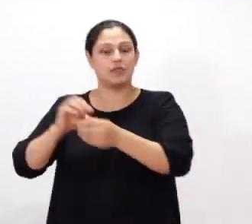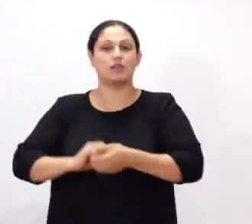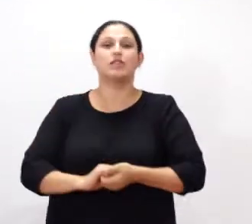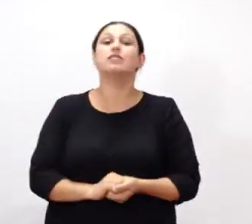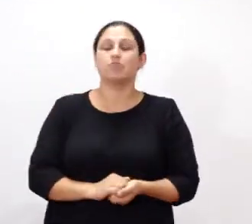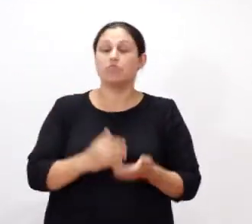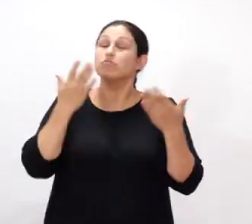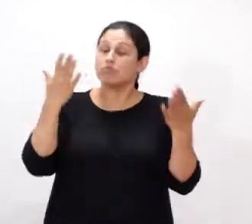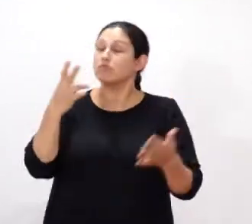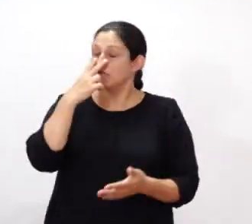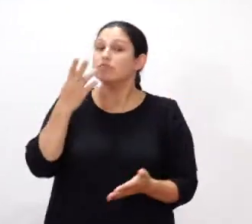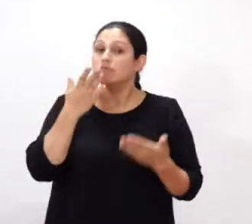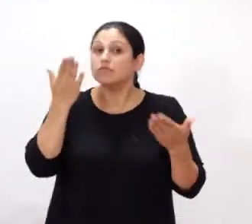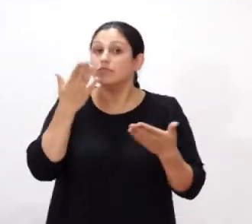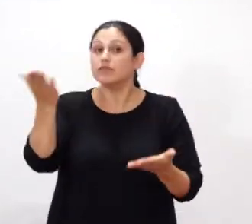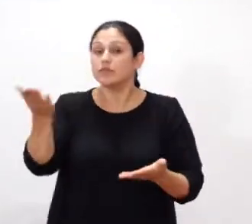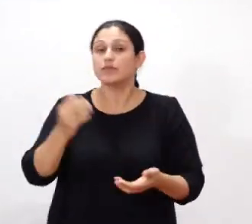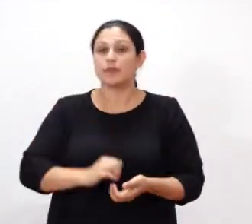خوش خونید